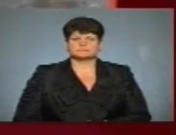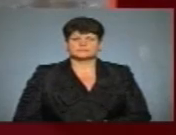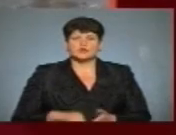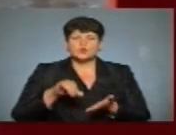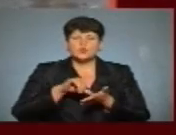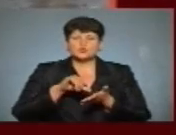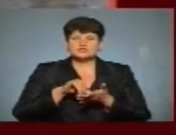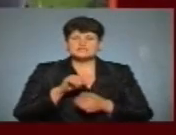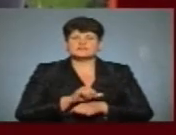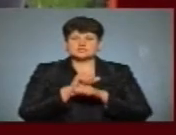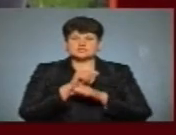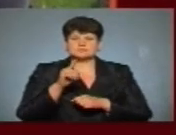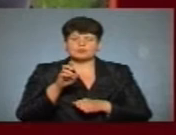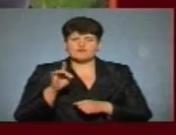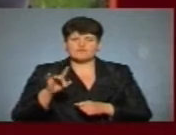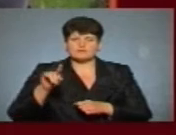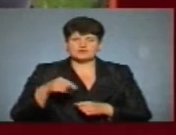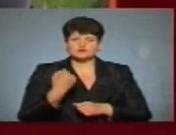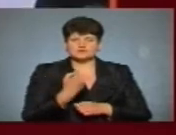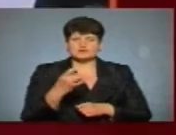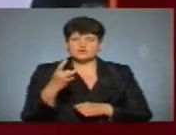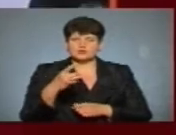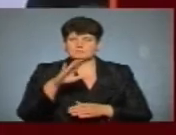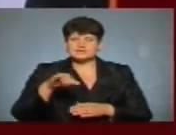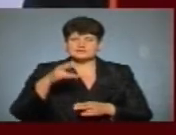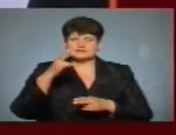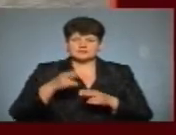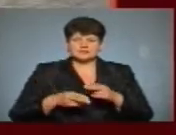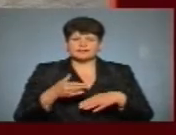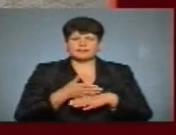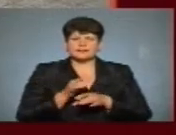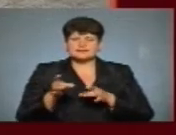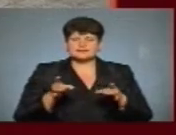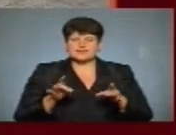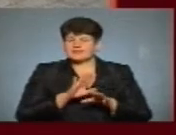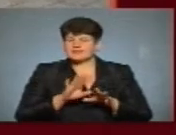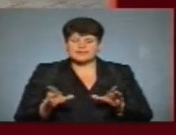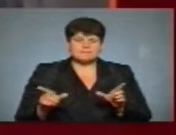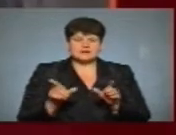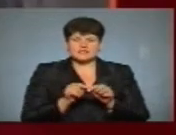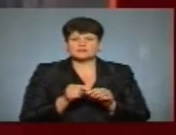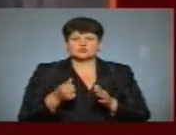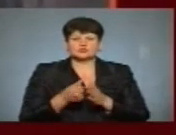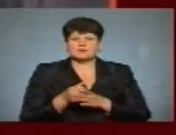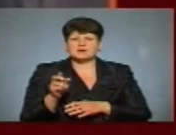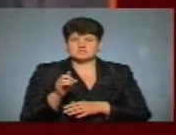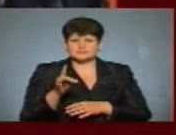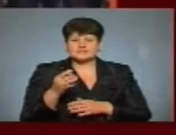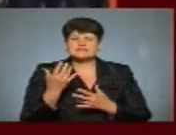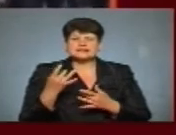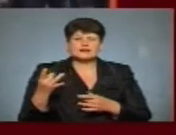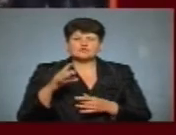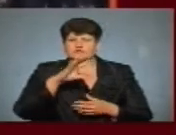Учасники вічів Зборові вимагали, щоб їхній район після завершення децентралізації не приєднували до Бережанського. Скільки районів